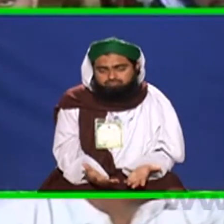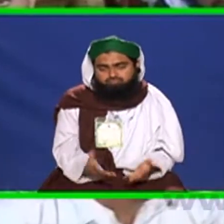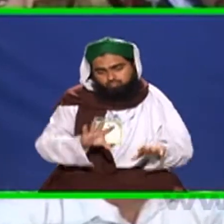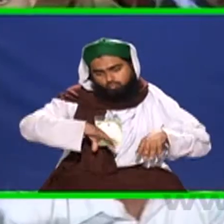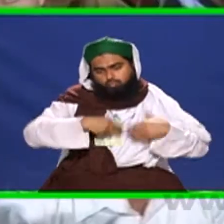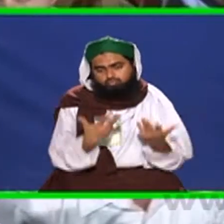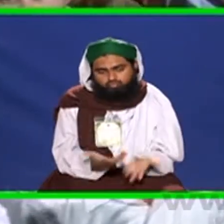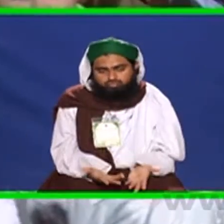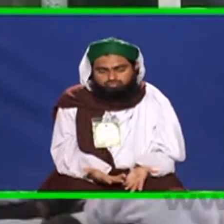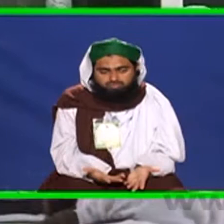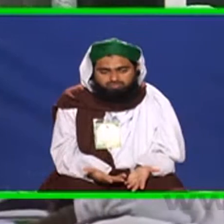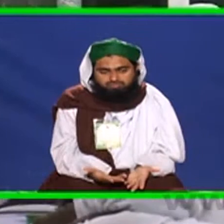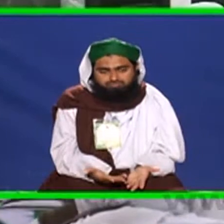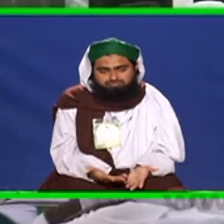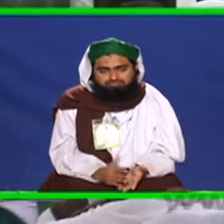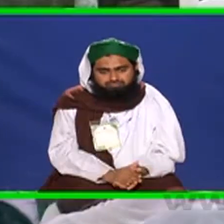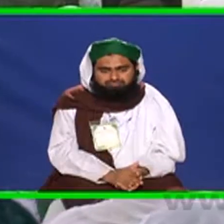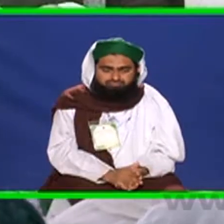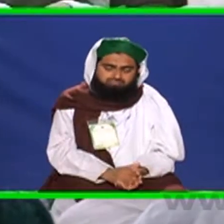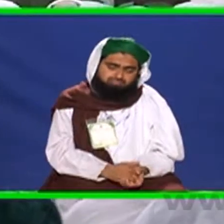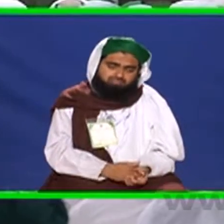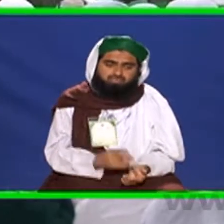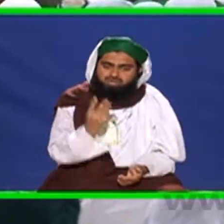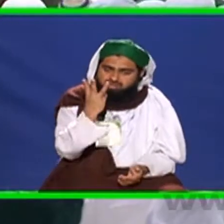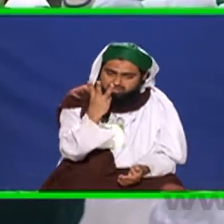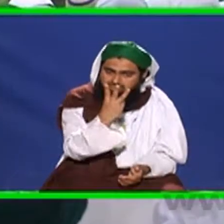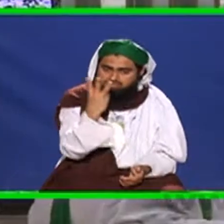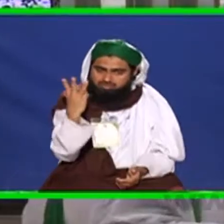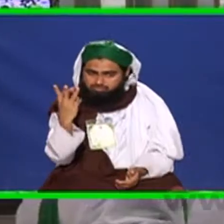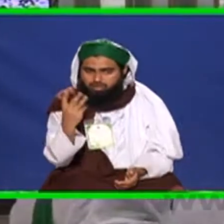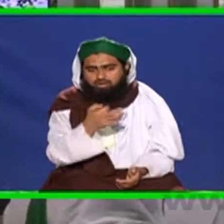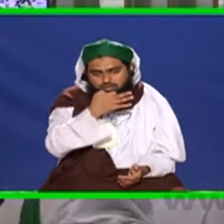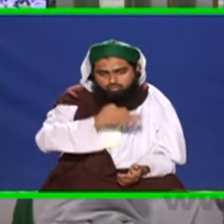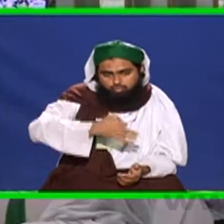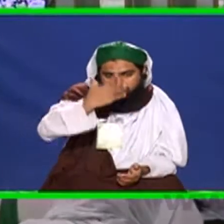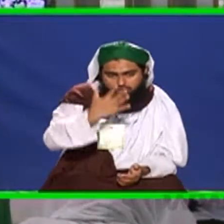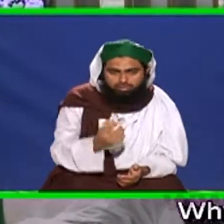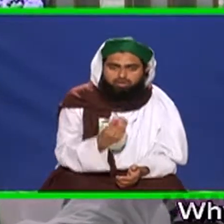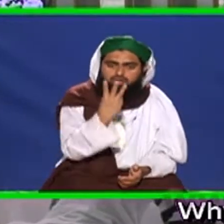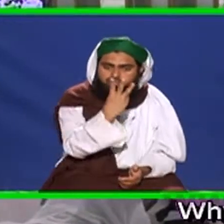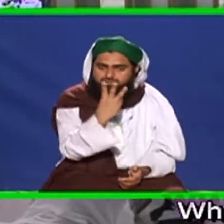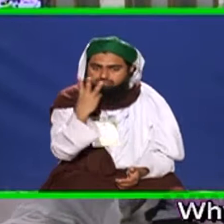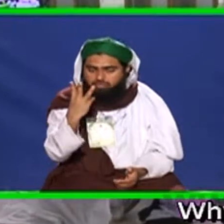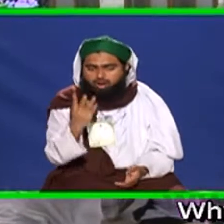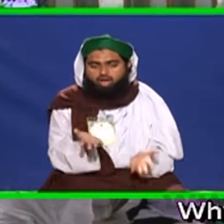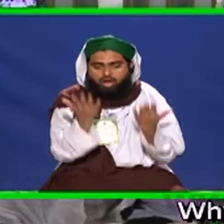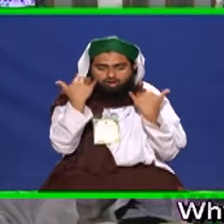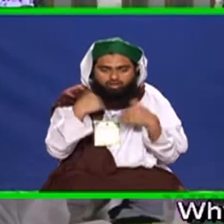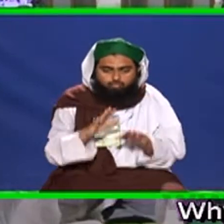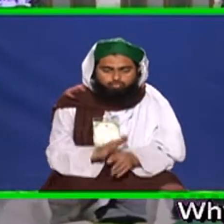مثال ہے. 33 بار سبحان اللہ، 33 بار الحمدللہ، 34 بار اللہ اکبر. سرکار نے کیوں